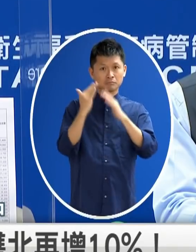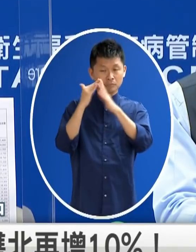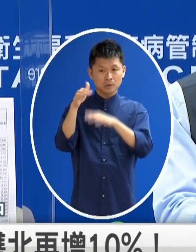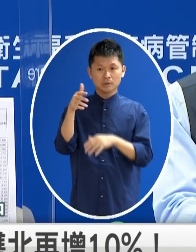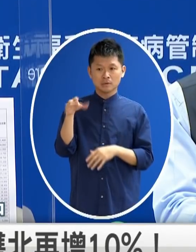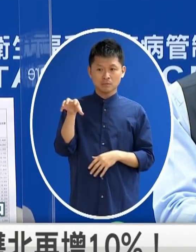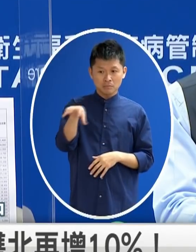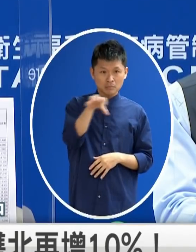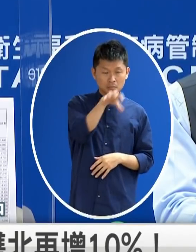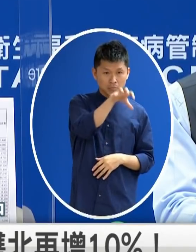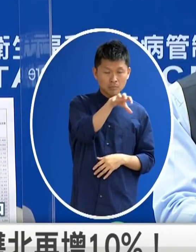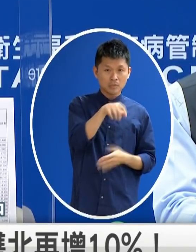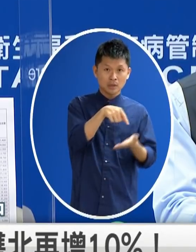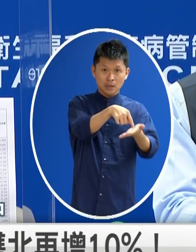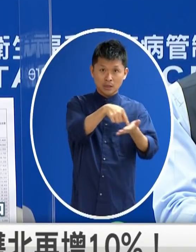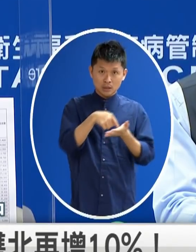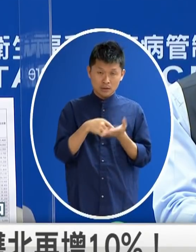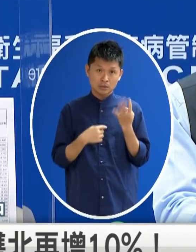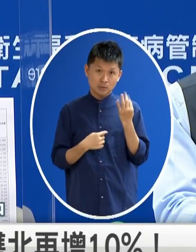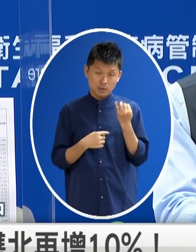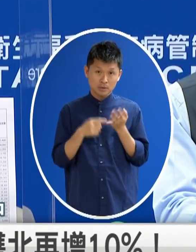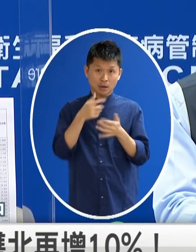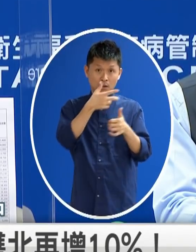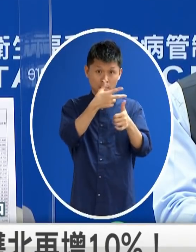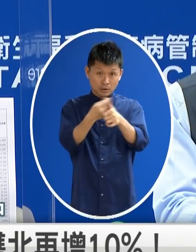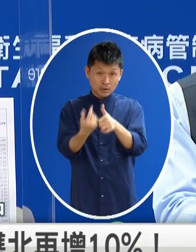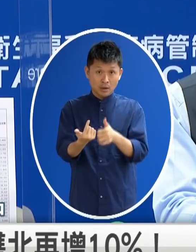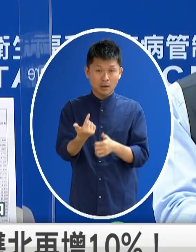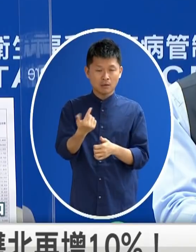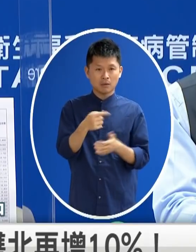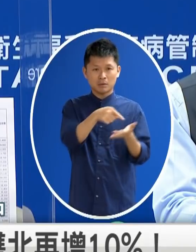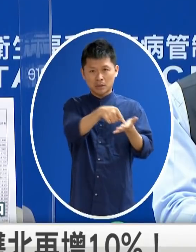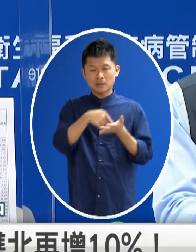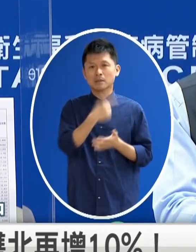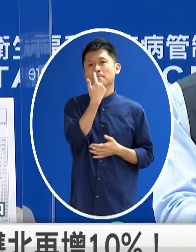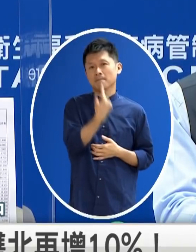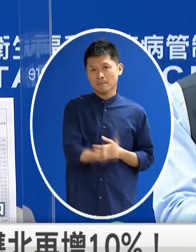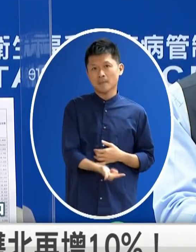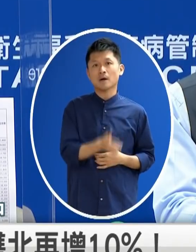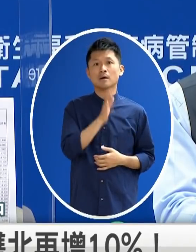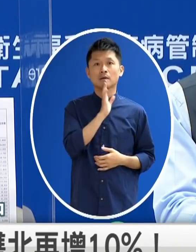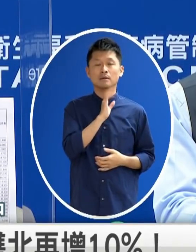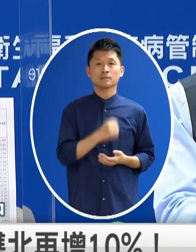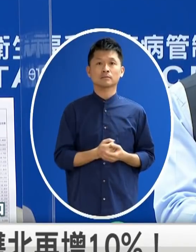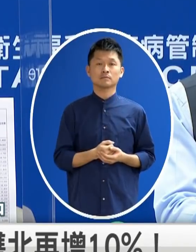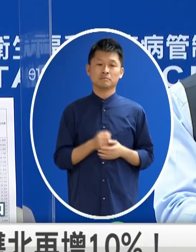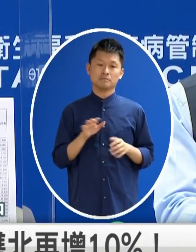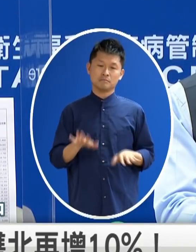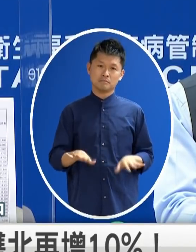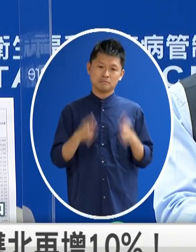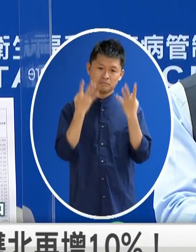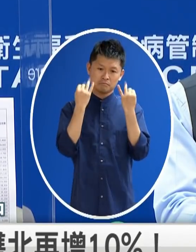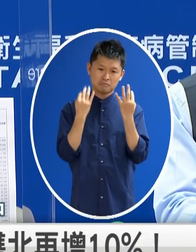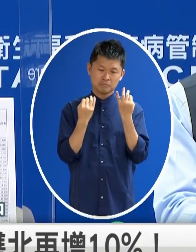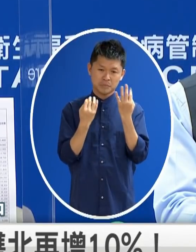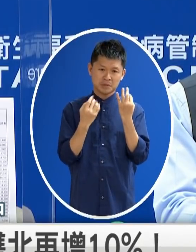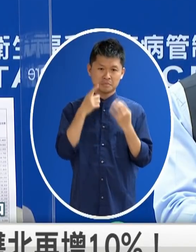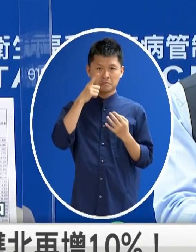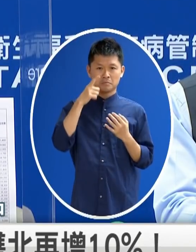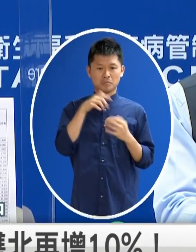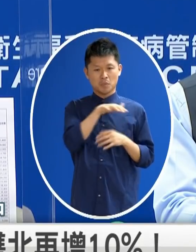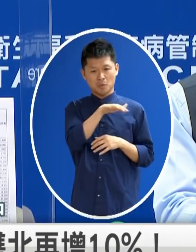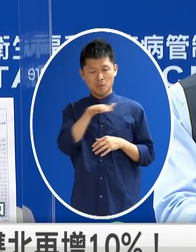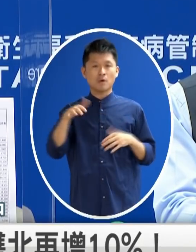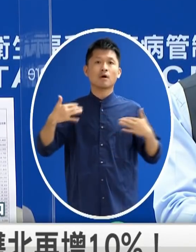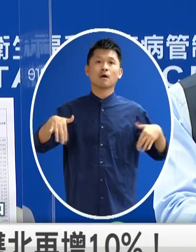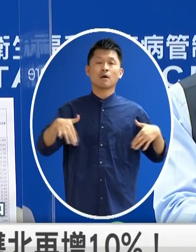多，或是在申报哈，在等于是报上来的速度有一点慢，好，所以在目前的数字都还不算稳定。 好，那